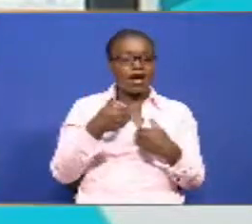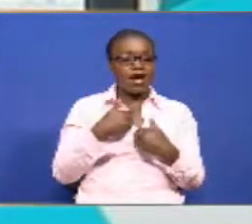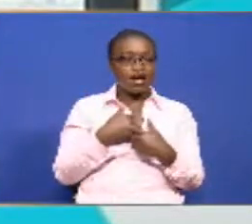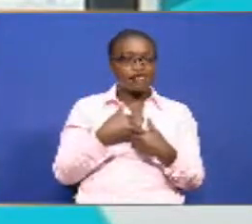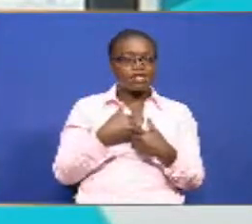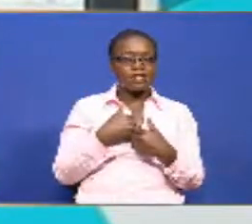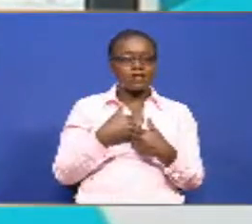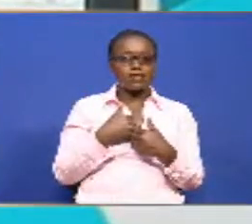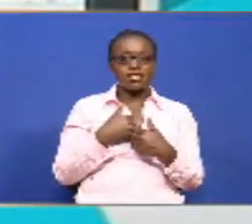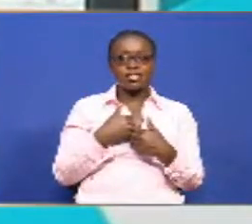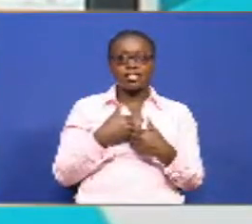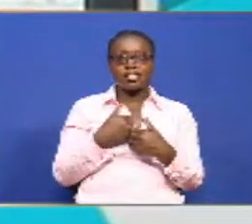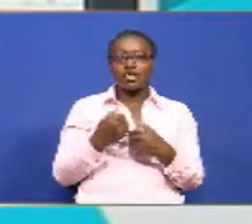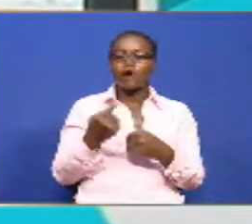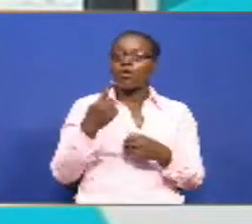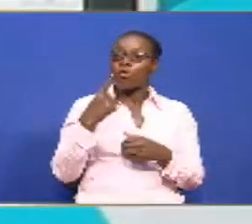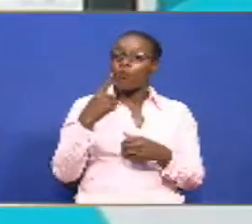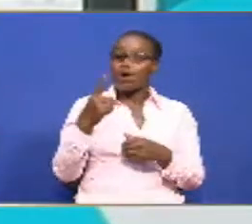limeshuhudia watu